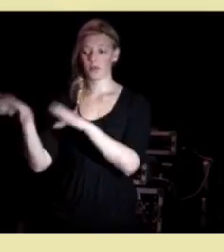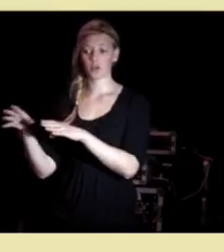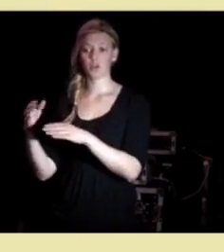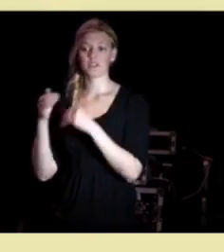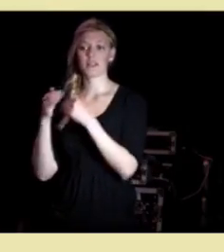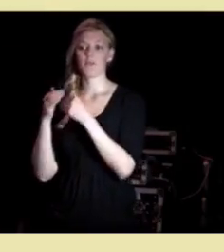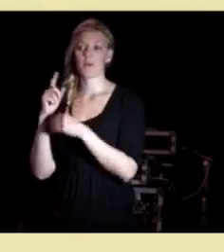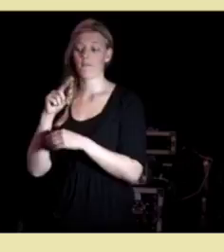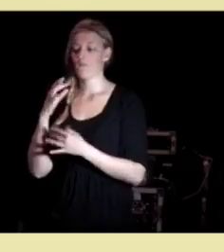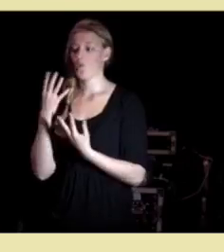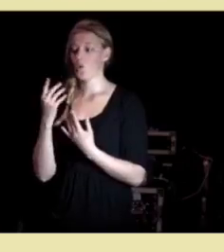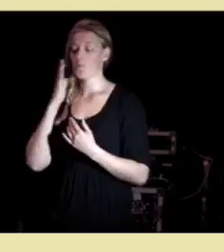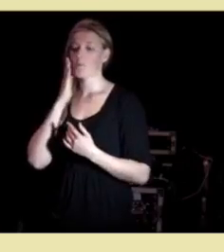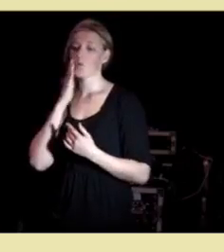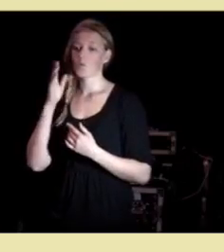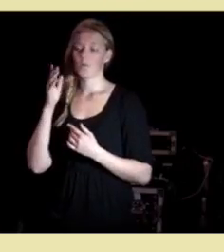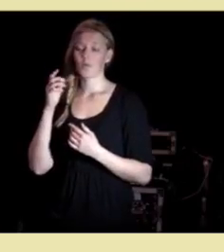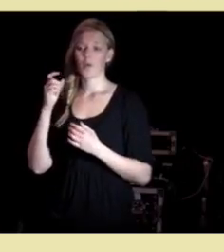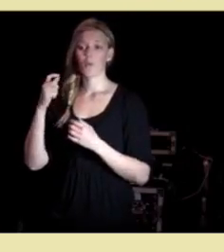der pasienten er.